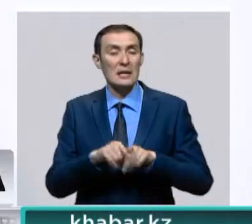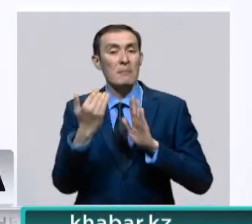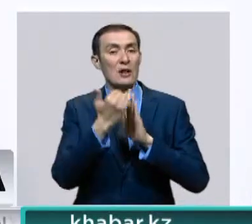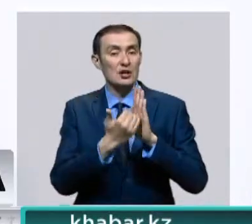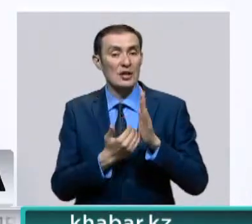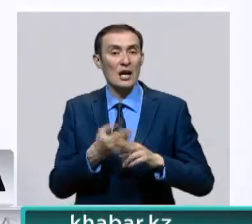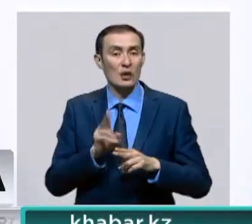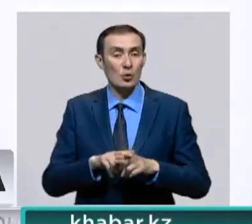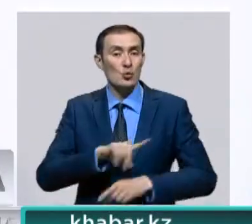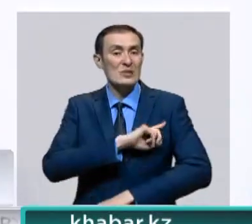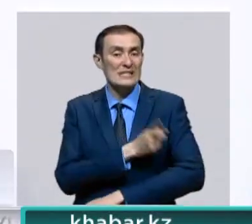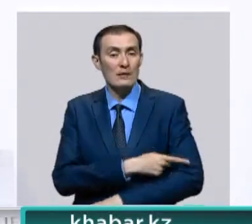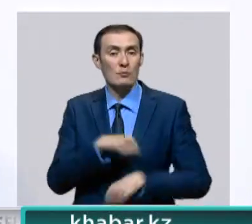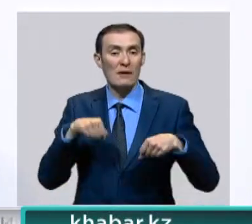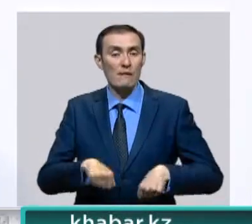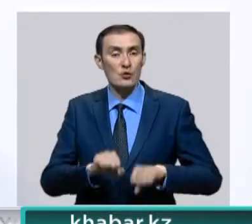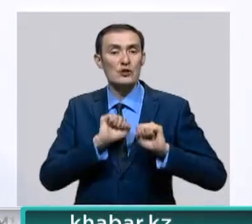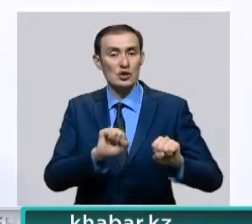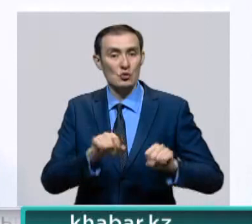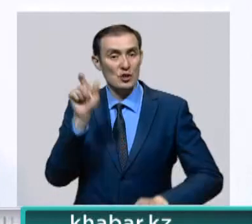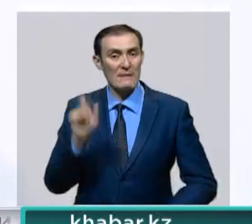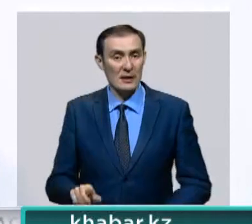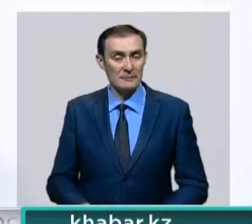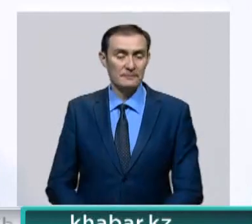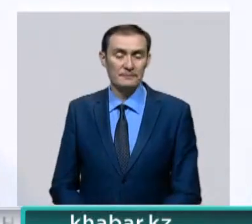которые усиливают правовую защищенность личности.